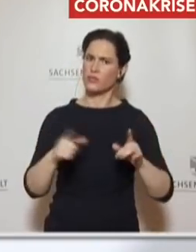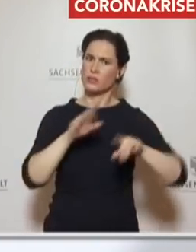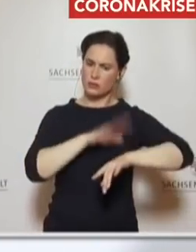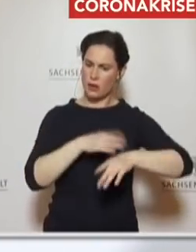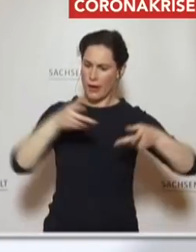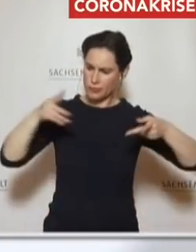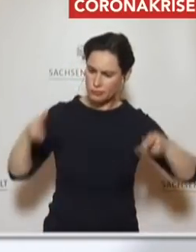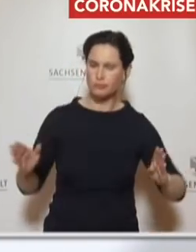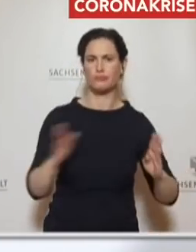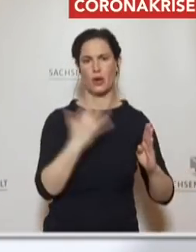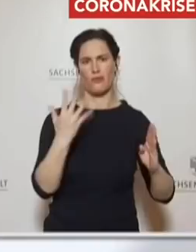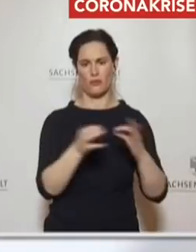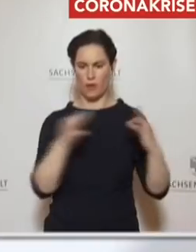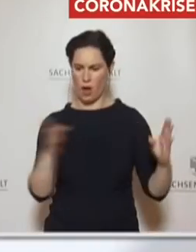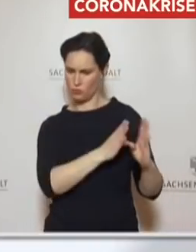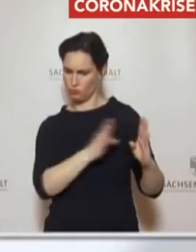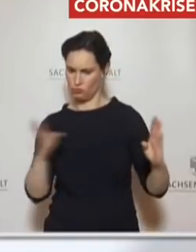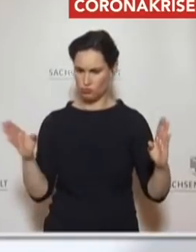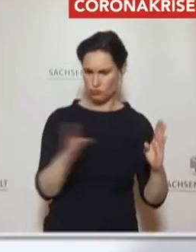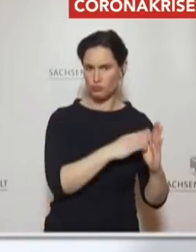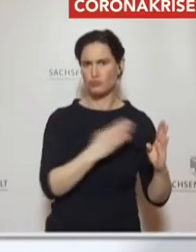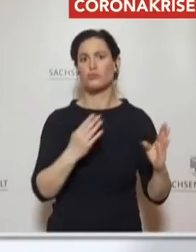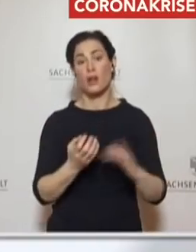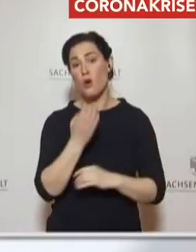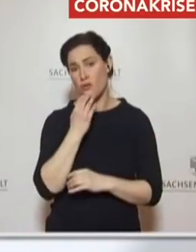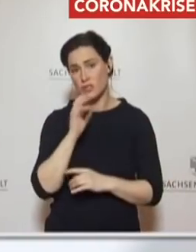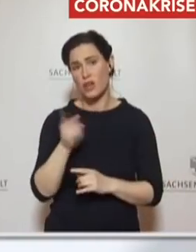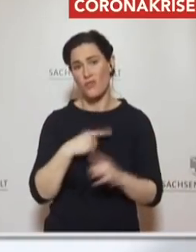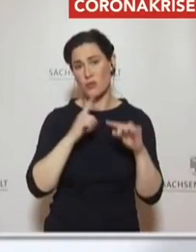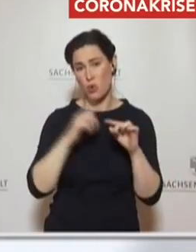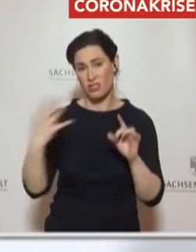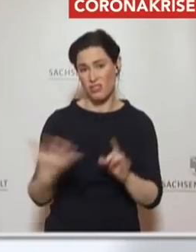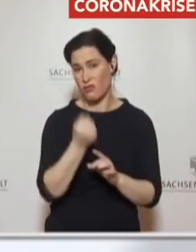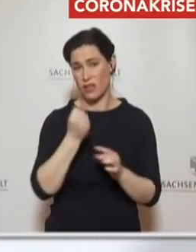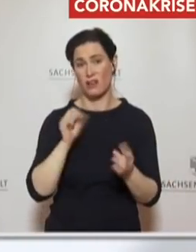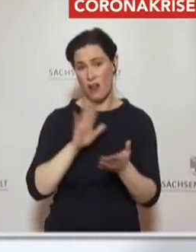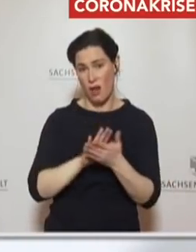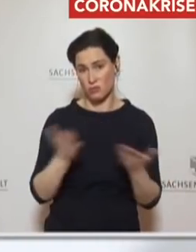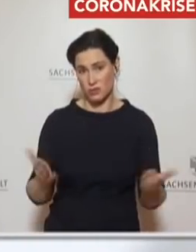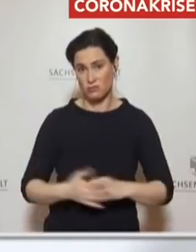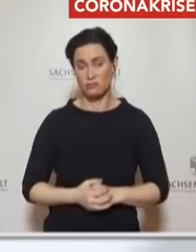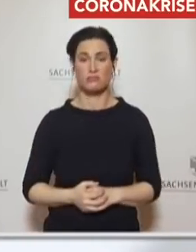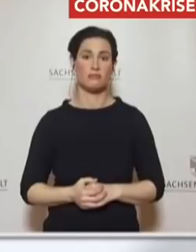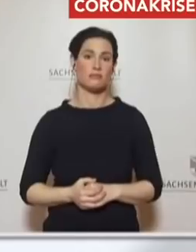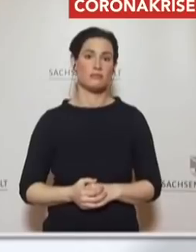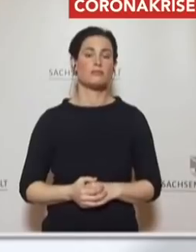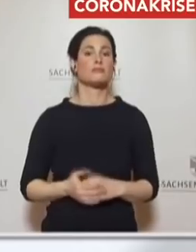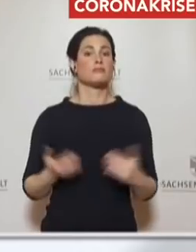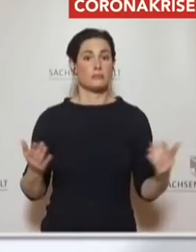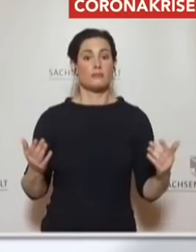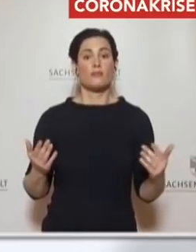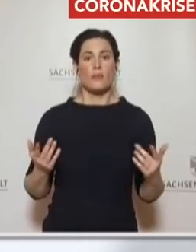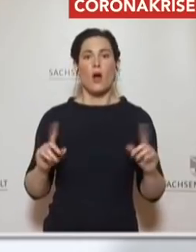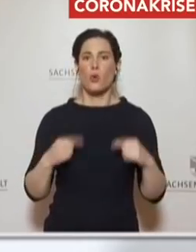dann auch zur Verfügung haben, um hier Effekte, so hoffen wir, zu erzielen. Das Ganze wird auf